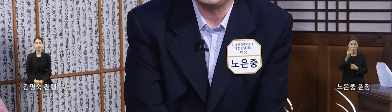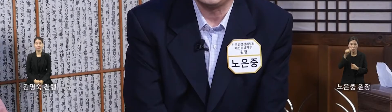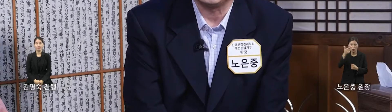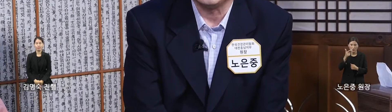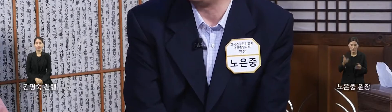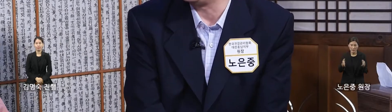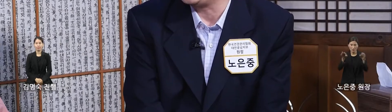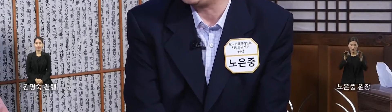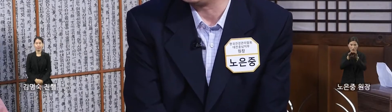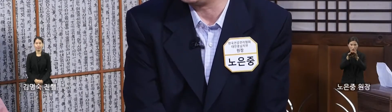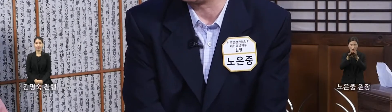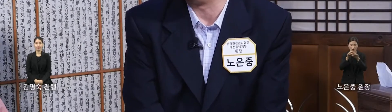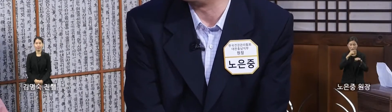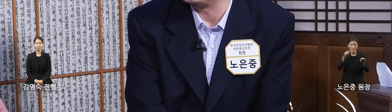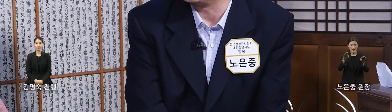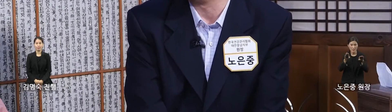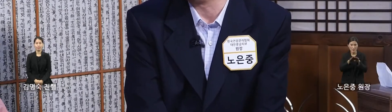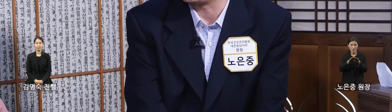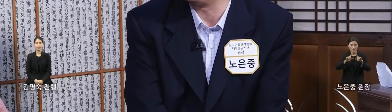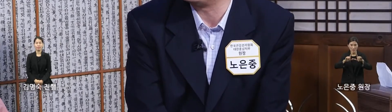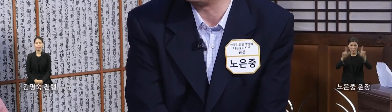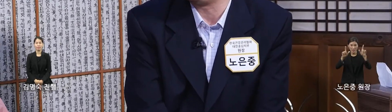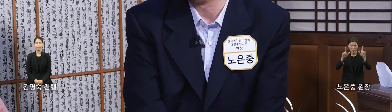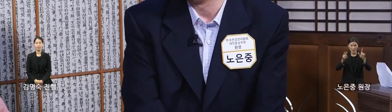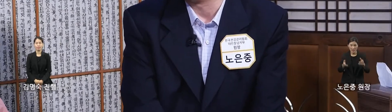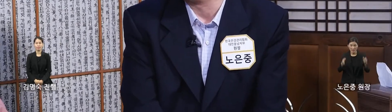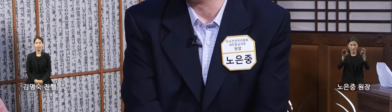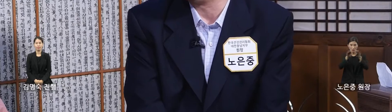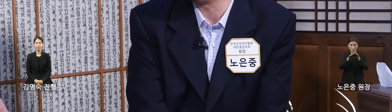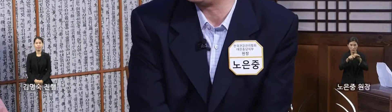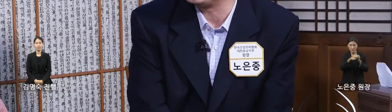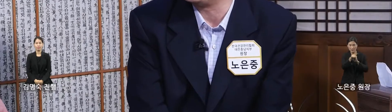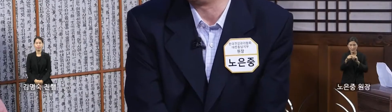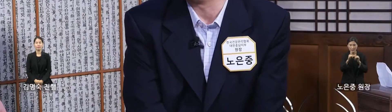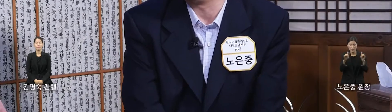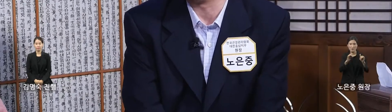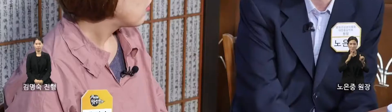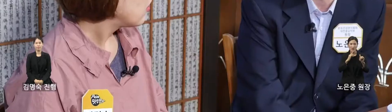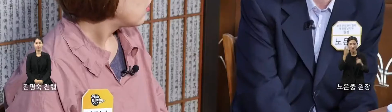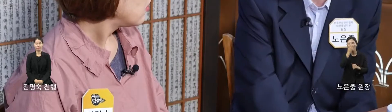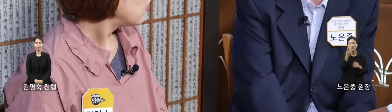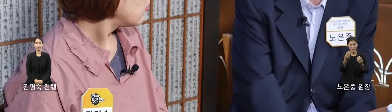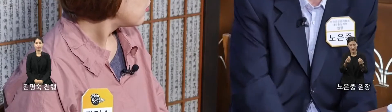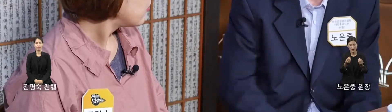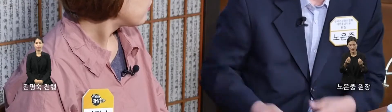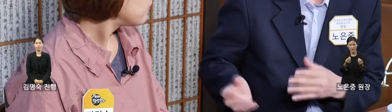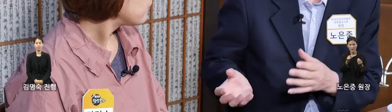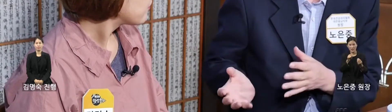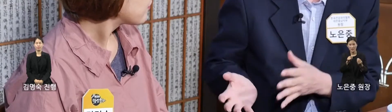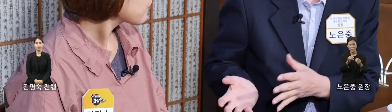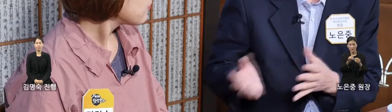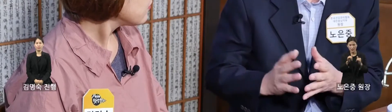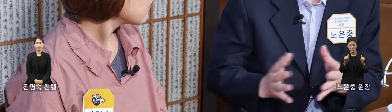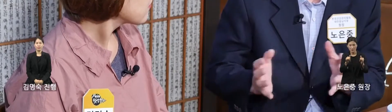정신보건시설을 그 일요일에 그냥 단독으로 그분들 단독으로 검진을 실시했어요. 네, 저번에 이제 그분들 아무래도